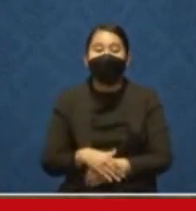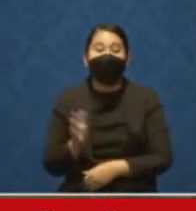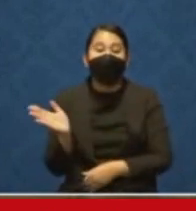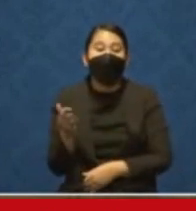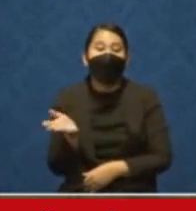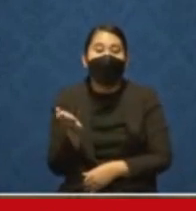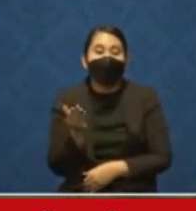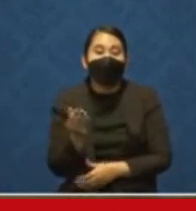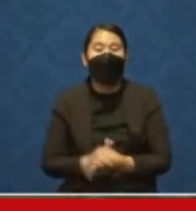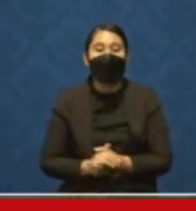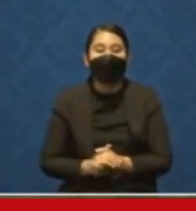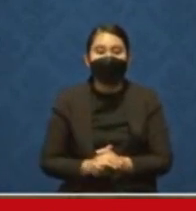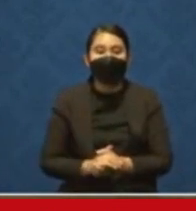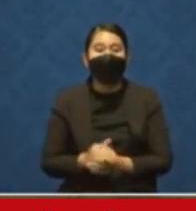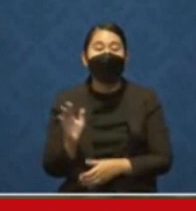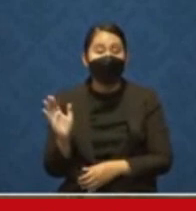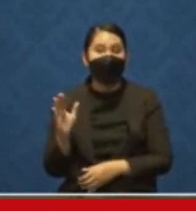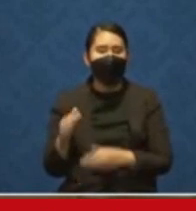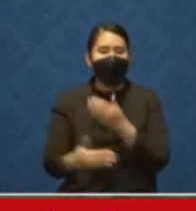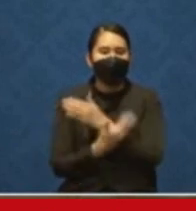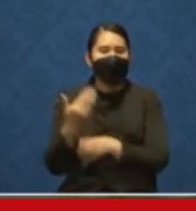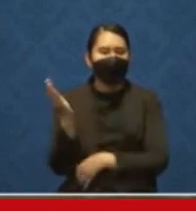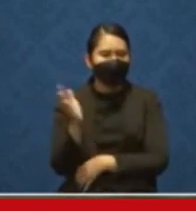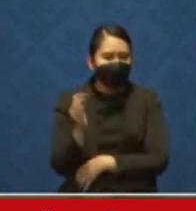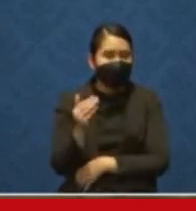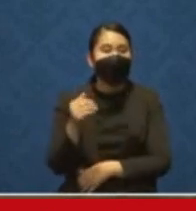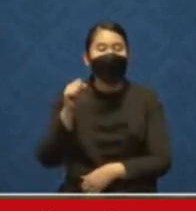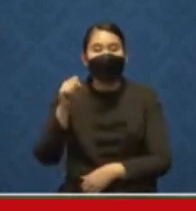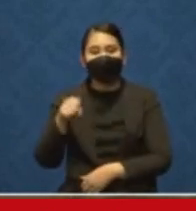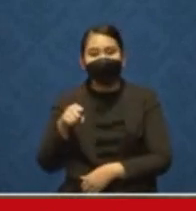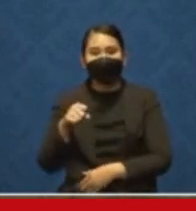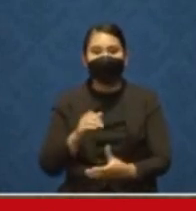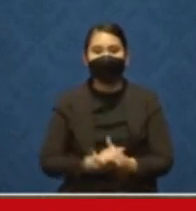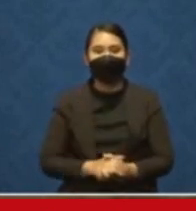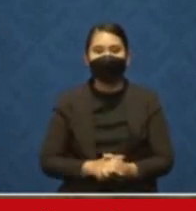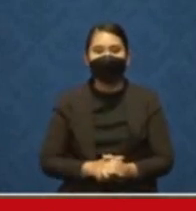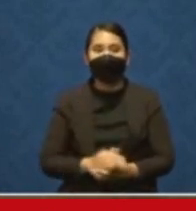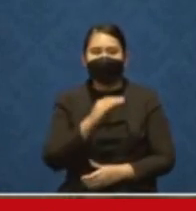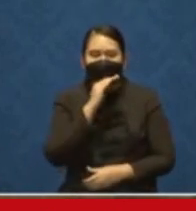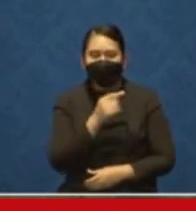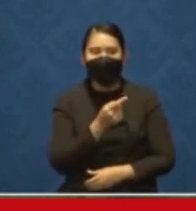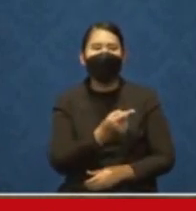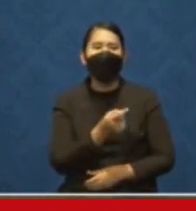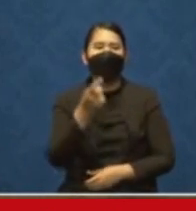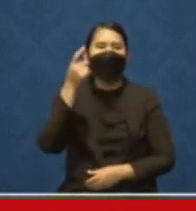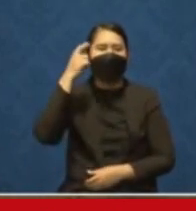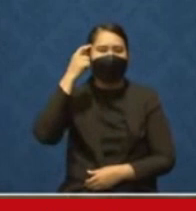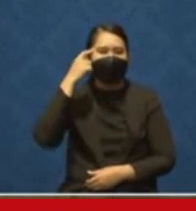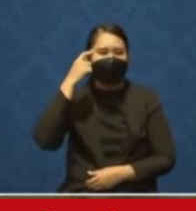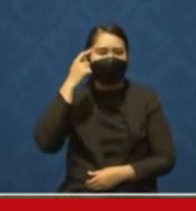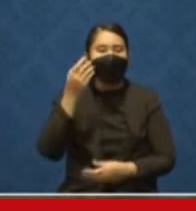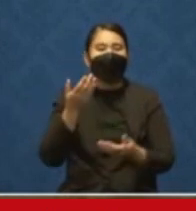ได้ขนาดนั้นก็มีอย่างเดียวก็เลยสงสัยว่าท่านเปิดโอกาสปากว่าตาขยิบให้เขามาจัดการ